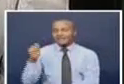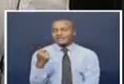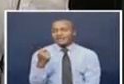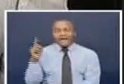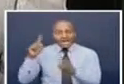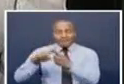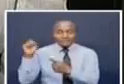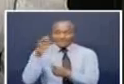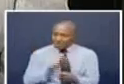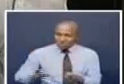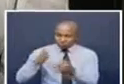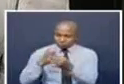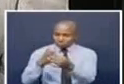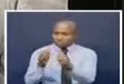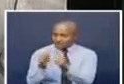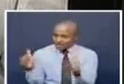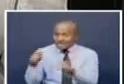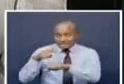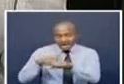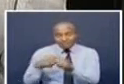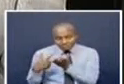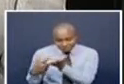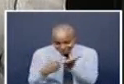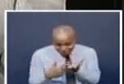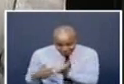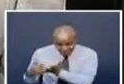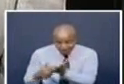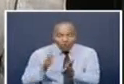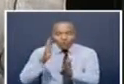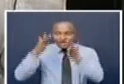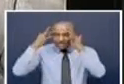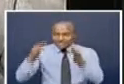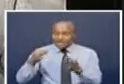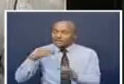Kenya. Nafikiri mazungumzo yakiendelea hivi karibuni tunaweza